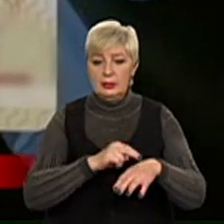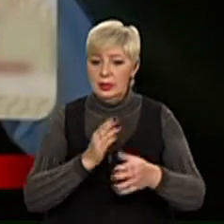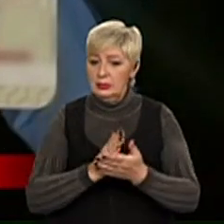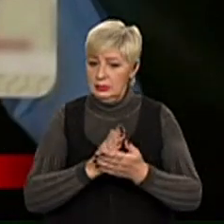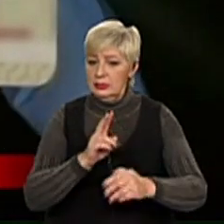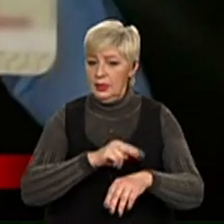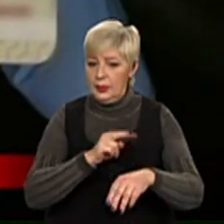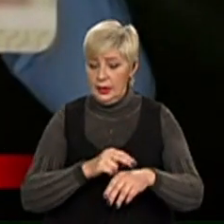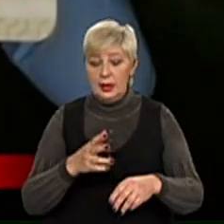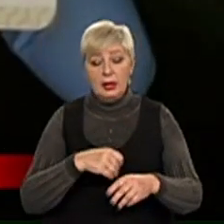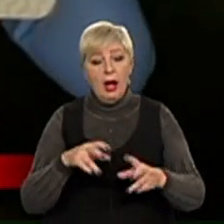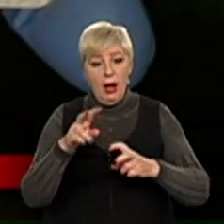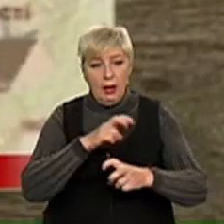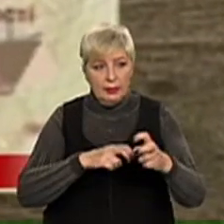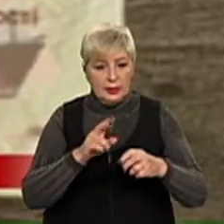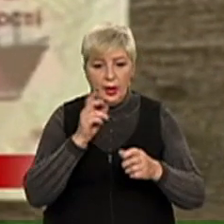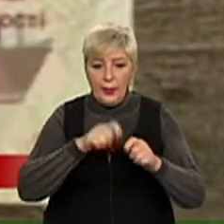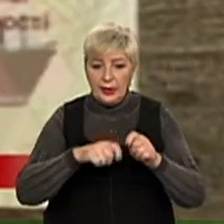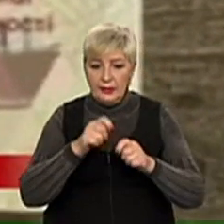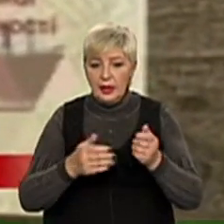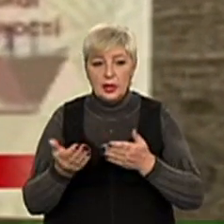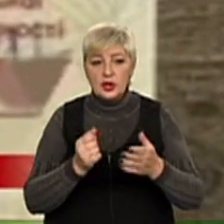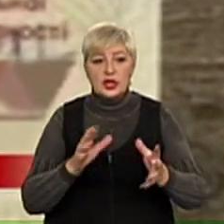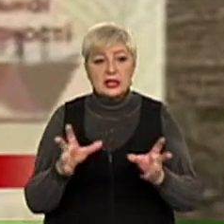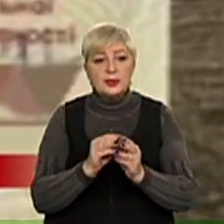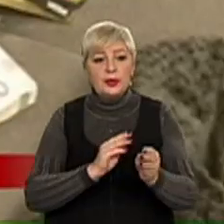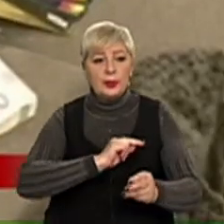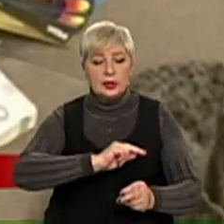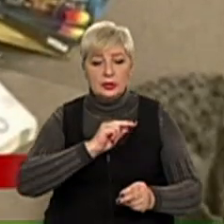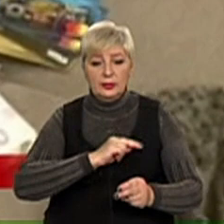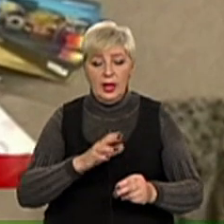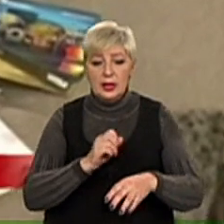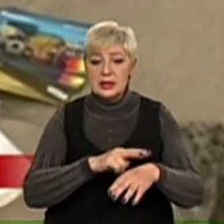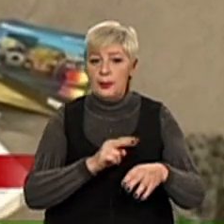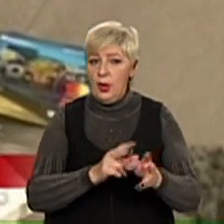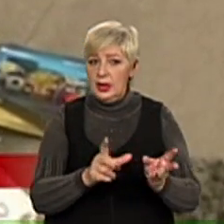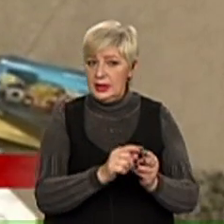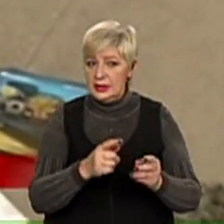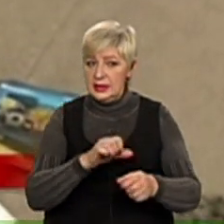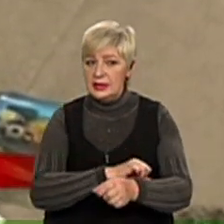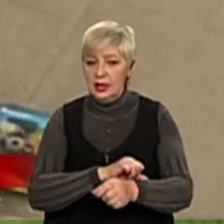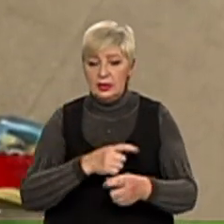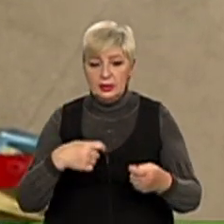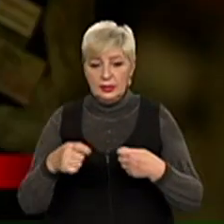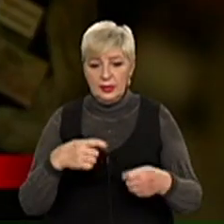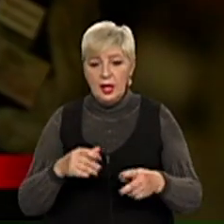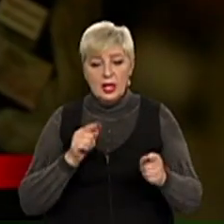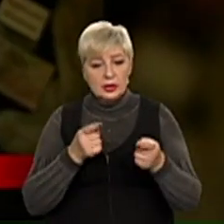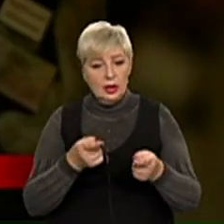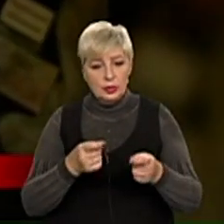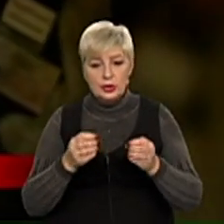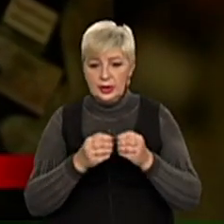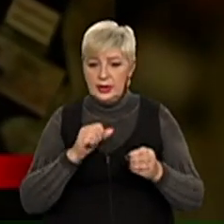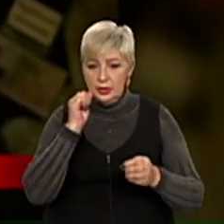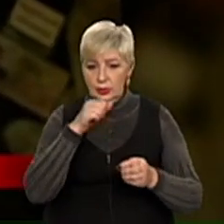внутрішньої безпеки перевіряє, чи співпрацювала поліція з наркоторговцями. Затриманому загрожує до 10 років тюрми з конфіскацією